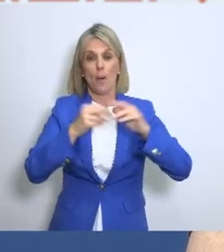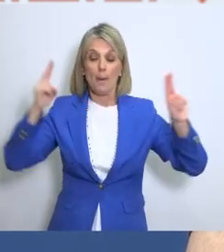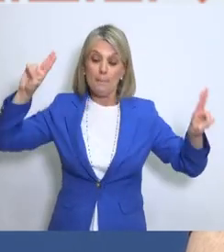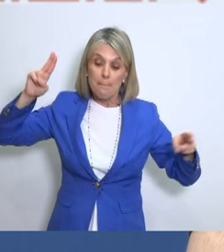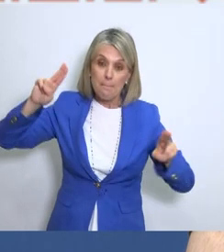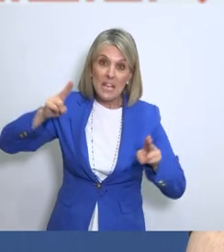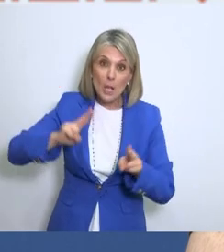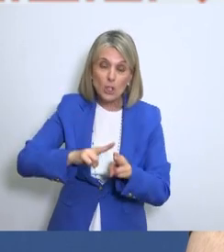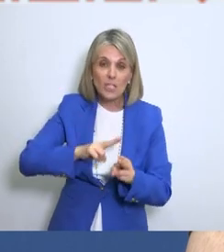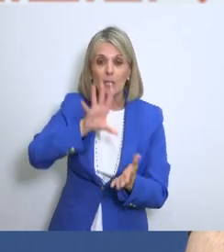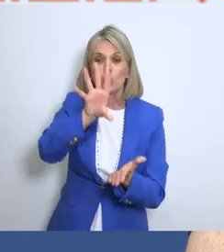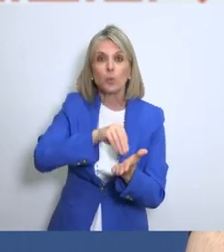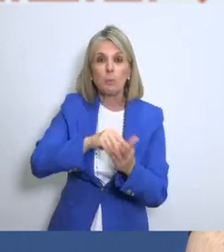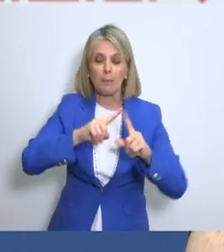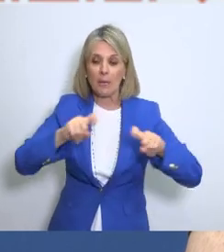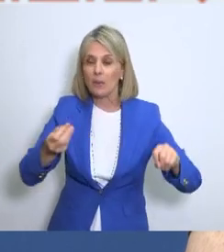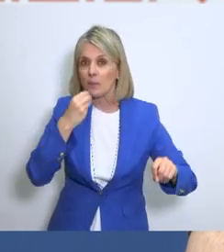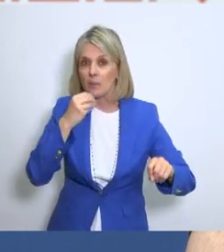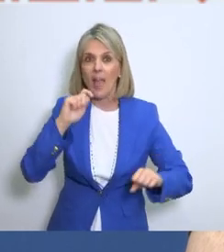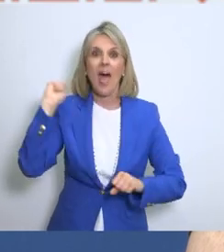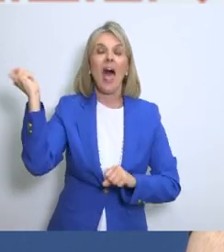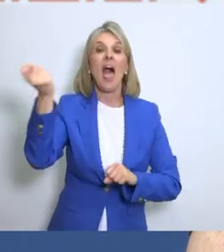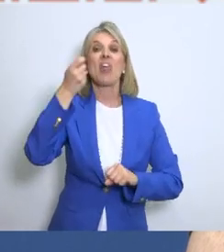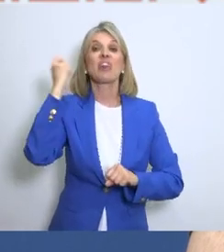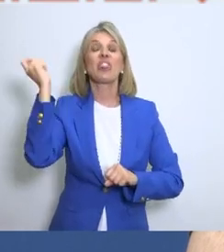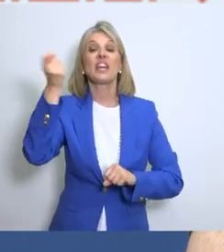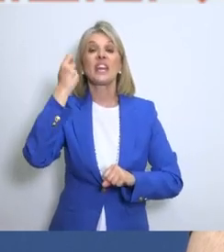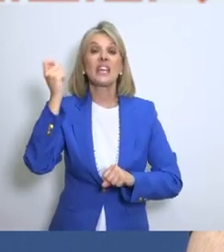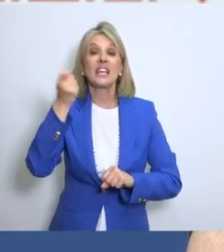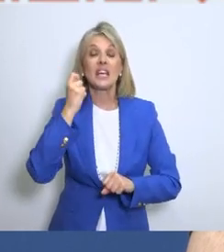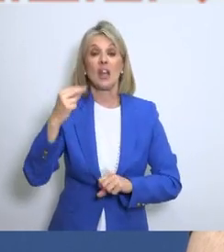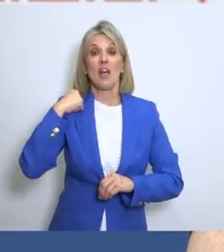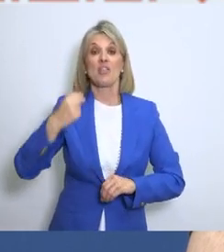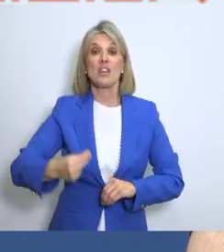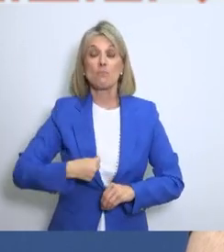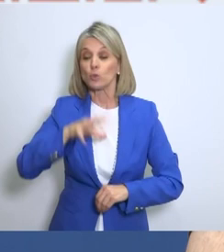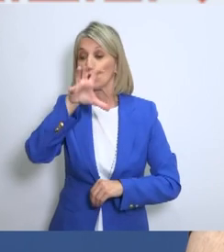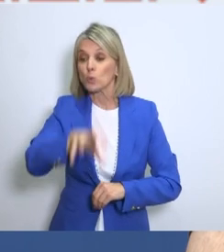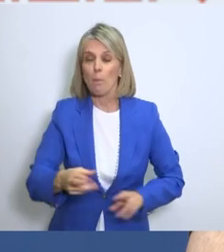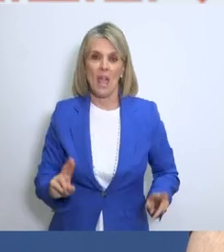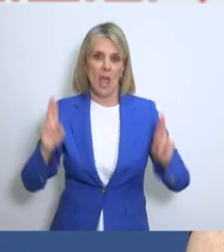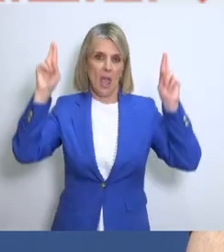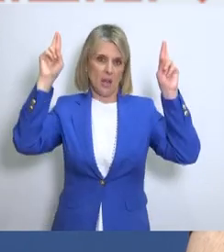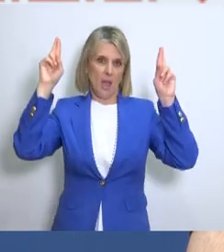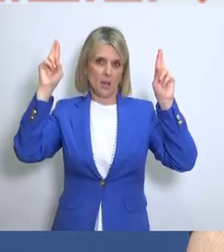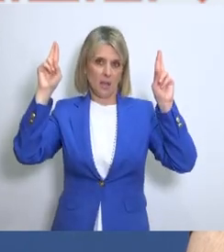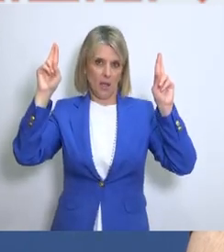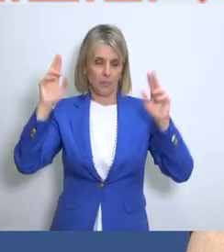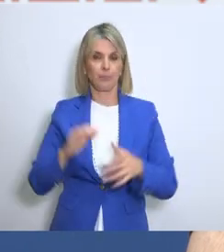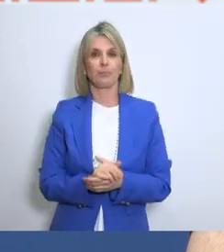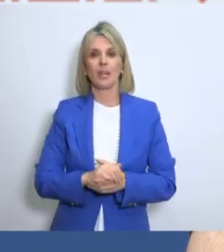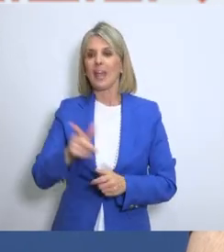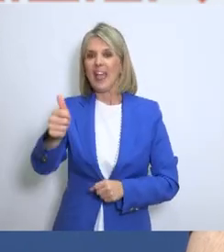των βασικών αγαθών, εθνικοποίηση της ενέργειας και των τομέων κλειδιών της οικονομίας, χωρίς αποζημίωση στους